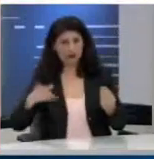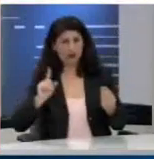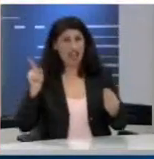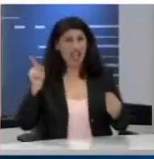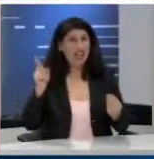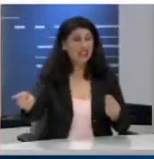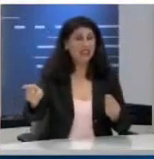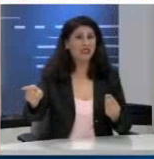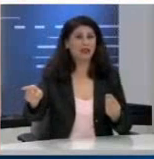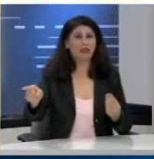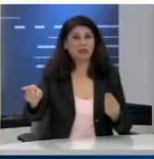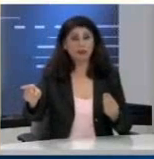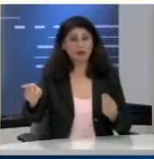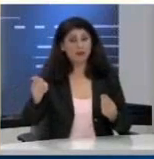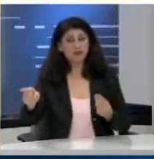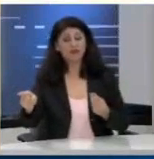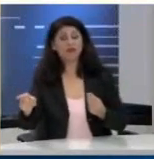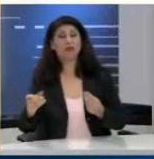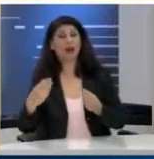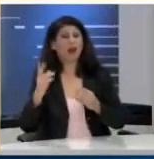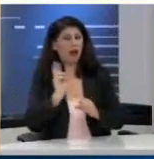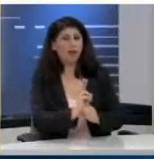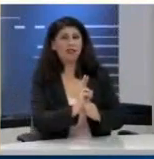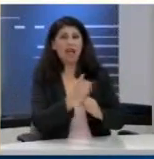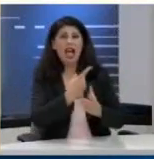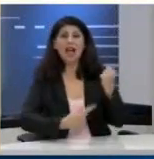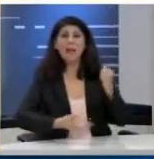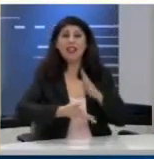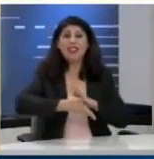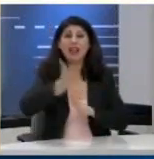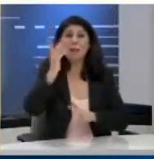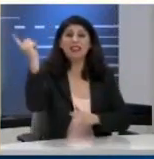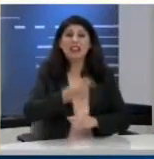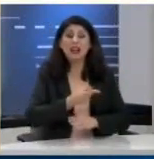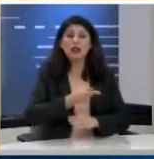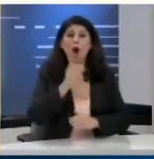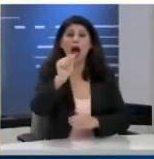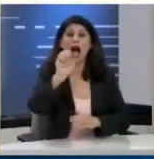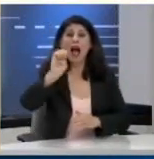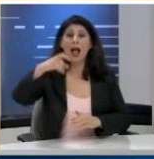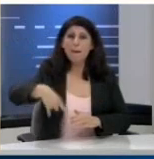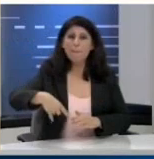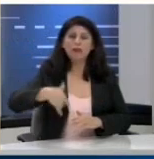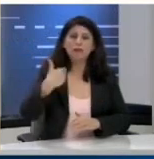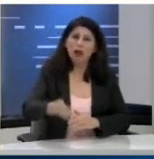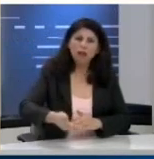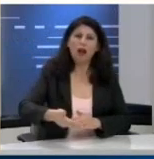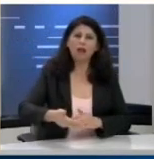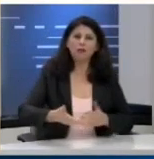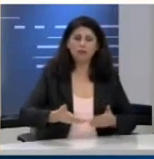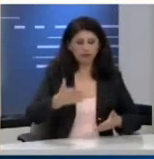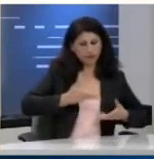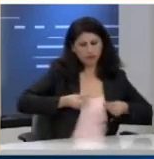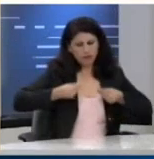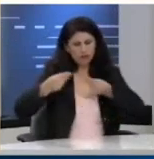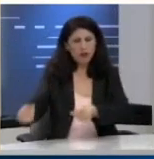που αφήσατε έλλειμμα 15% του ΑΕΠ και αργότερα παραδώσατε τη χώρα στο Διεθνέ Νομισματικό